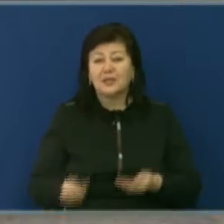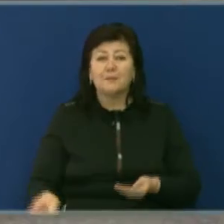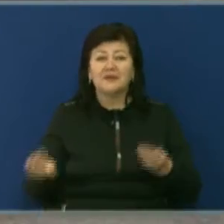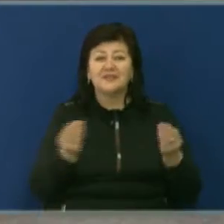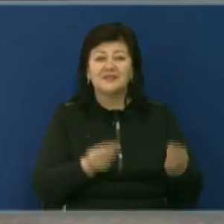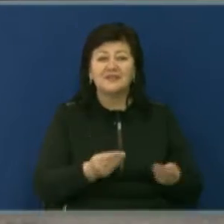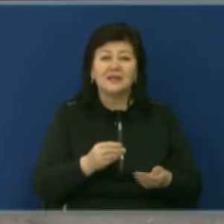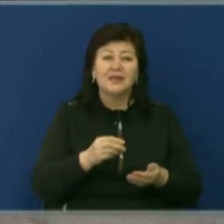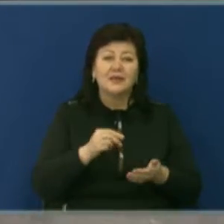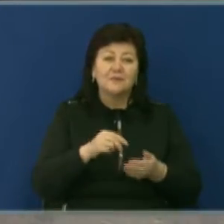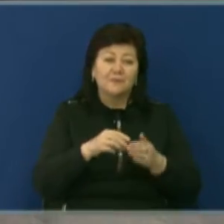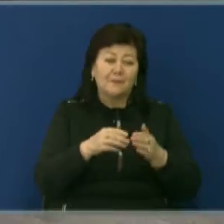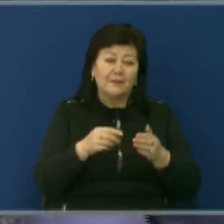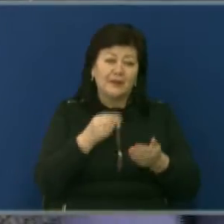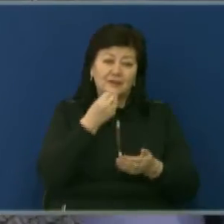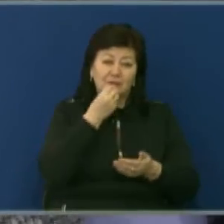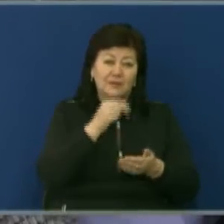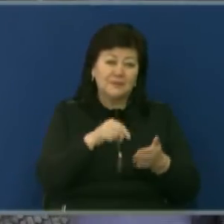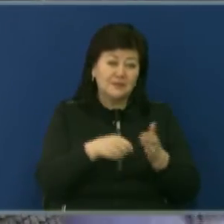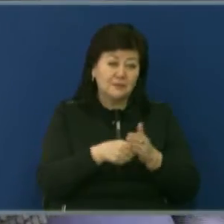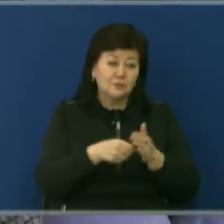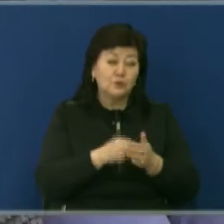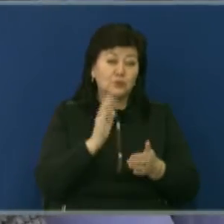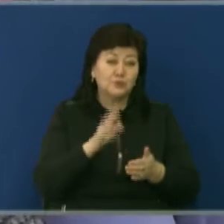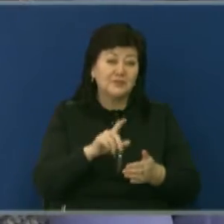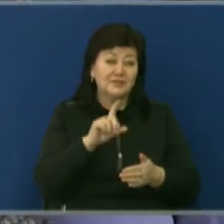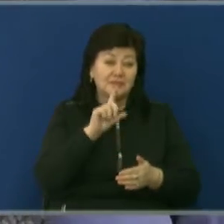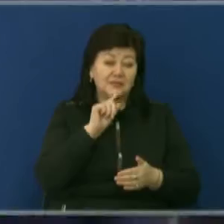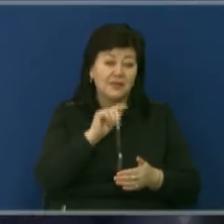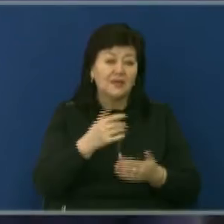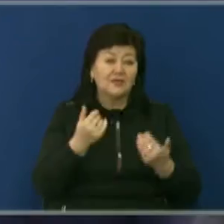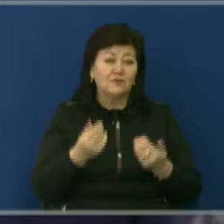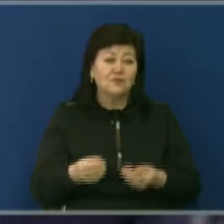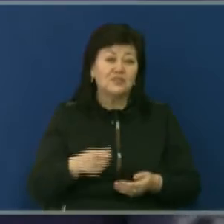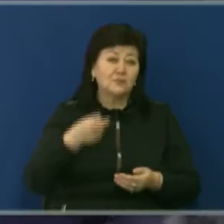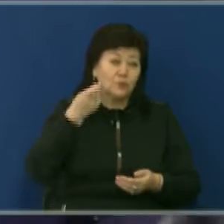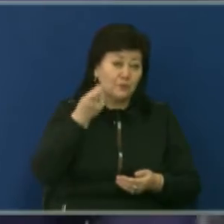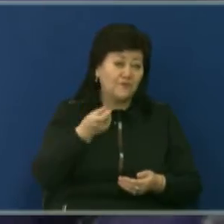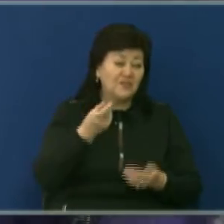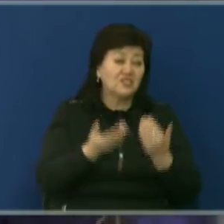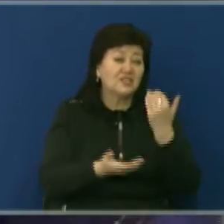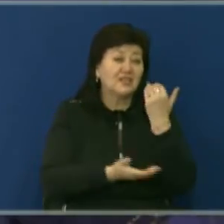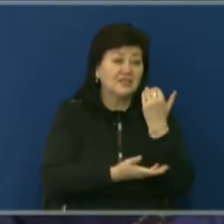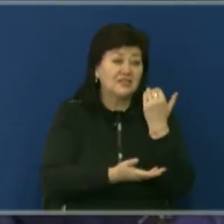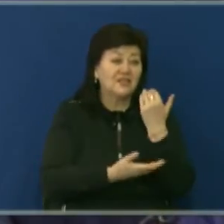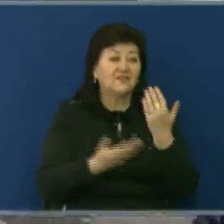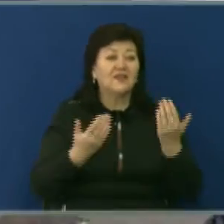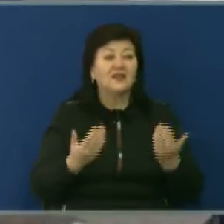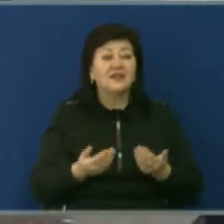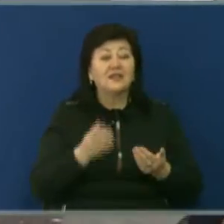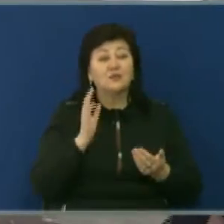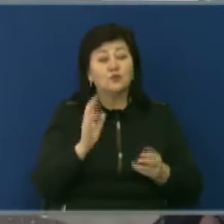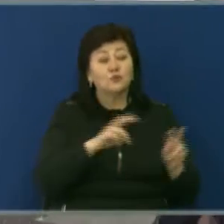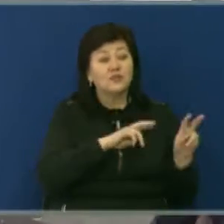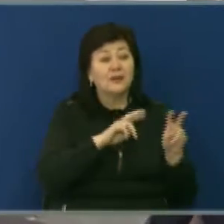Орталық аумағына іліп қою үшін өздерімен бірге ала келген. Көктемгі кезеңде оларға қандай құстардың тұрақтағандығына оқушылар бақылау жүргізе